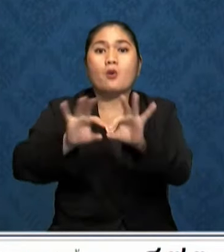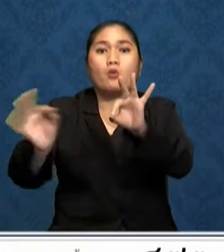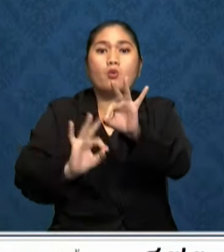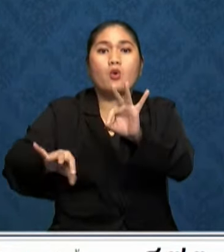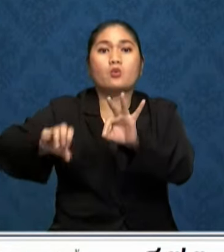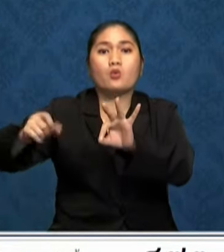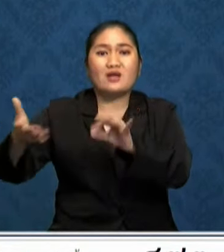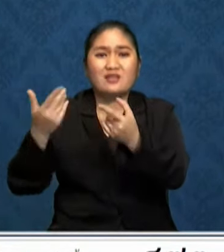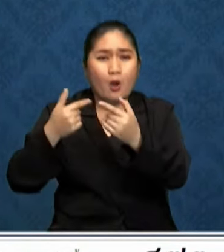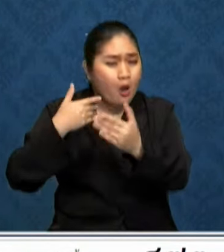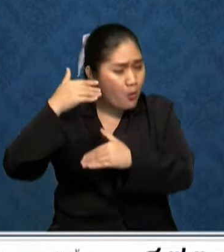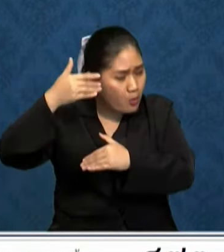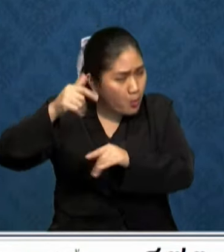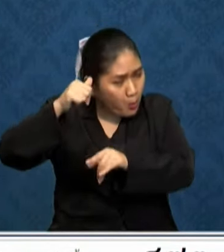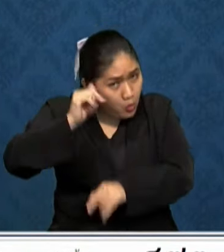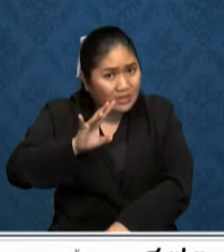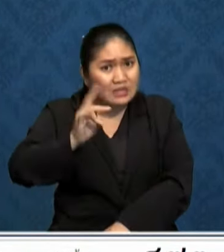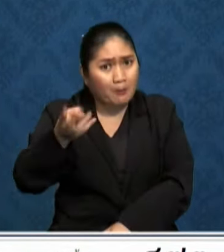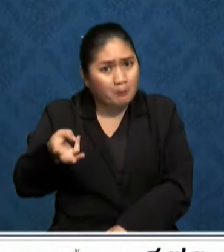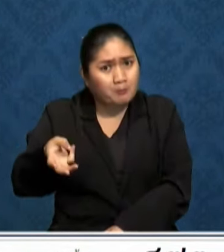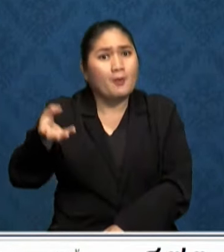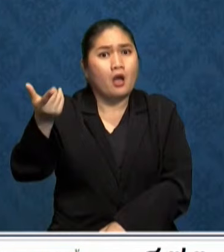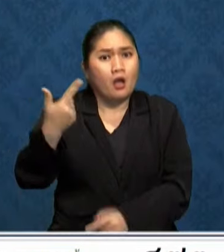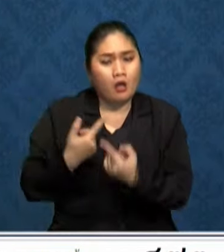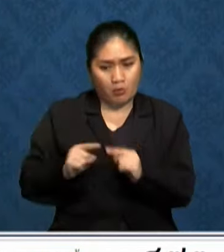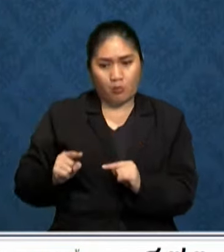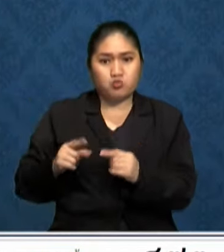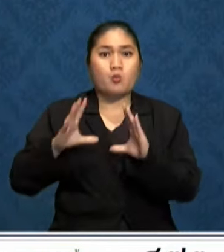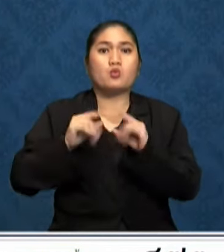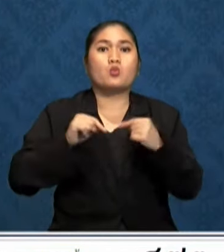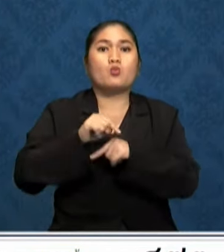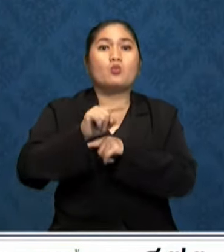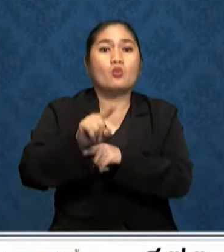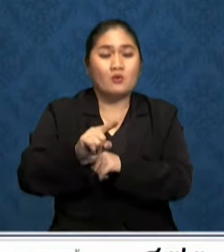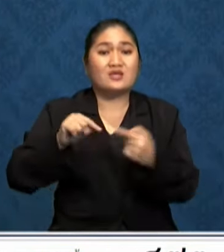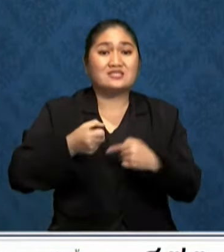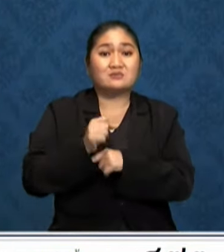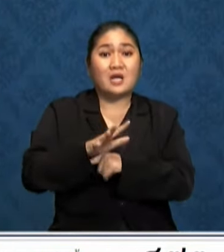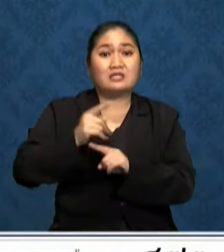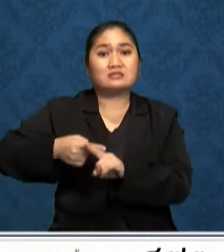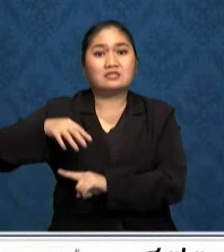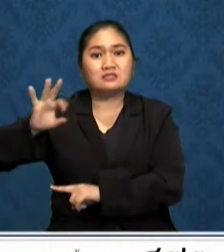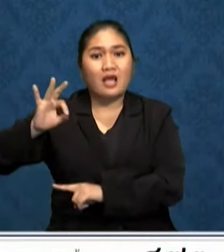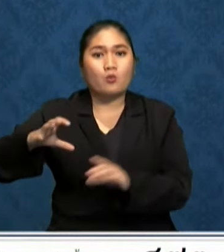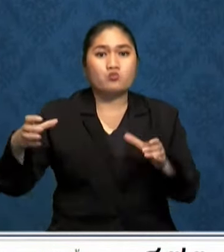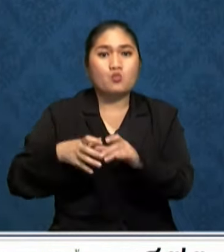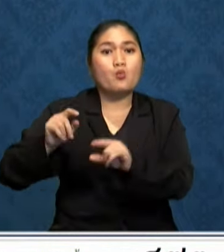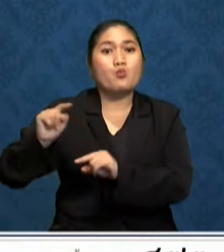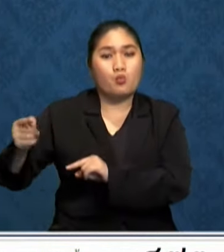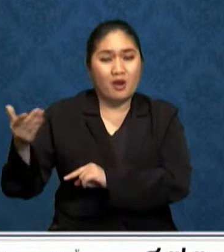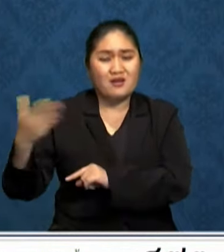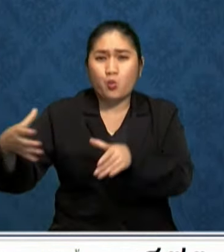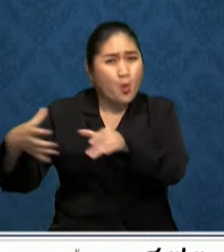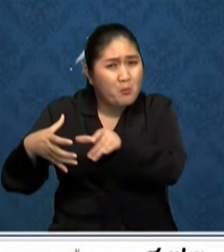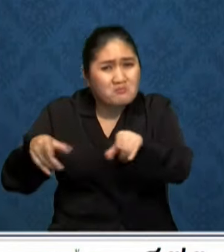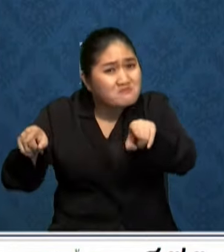แต่ผ่านไปเพีงแค่ 7 วัครั ในการประชมครั้ที่ 5ั วันท 25 กนยายนขณะกรมธิการของวุธิธภาชุดเดวกันเลยนะ